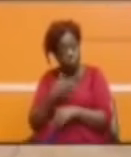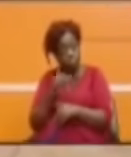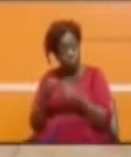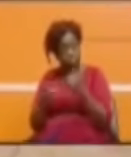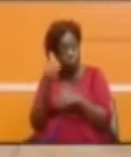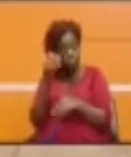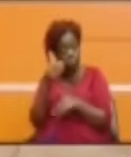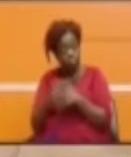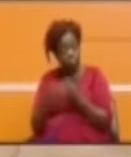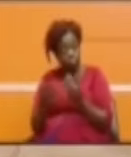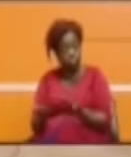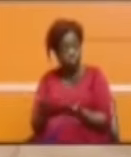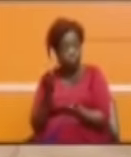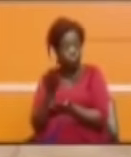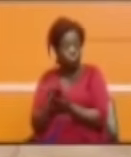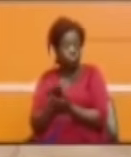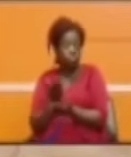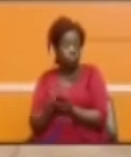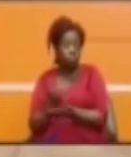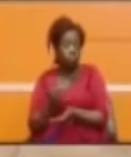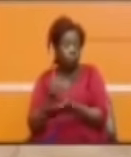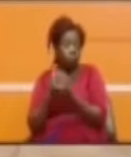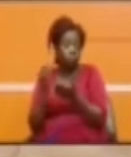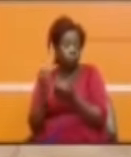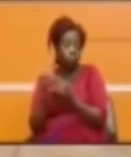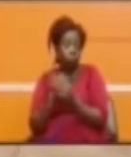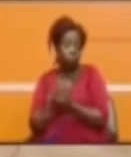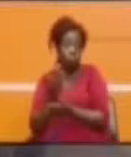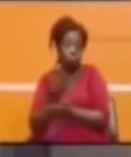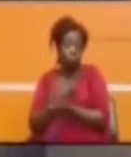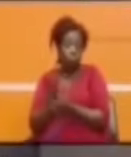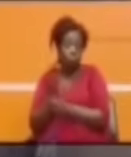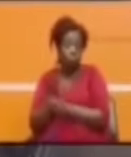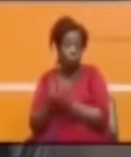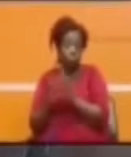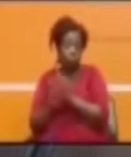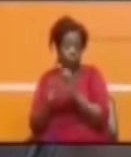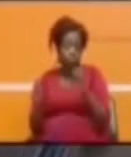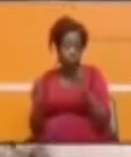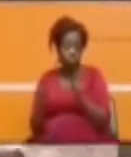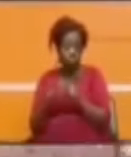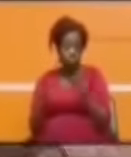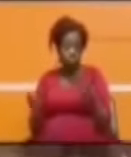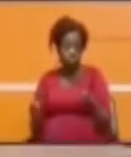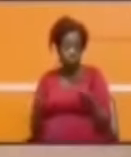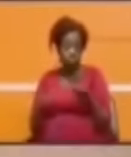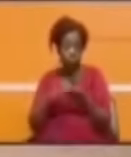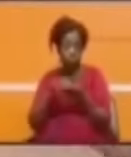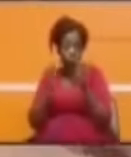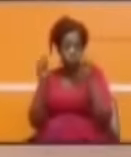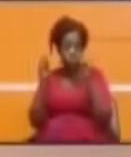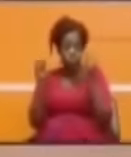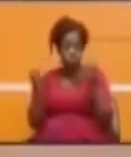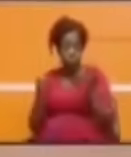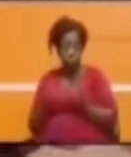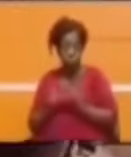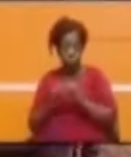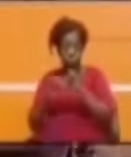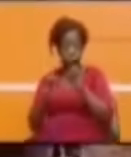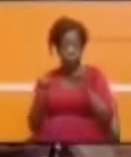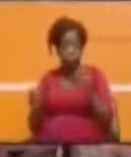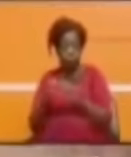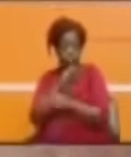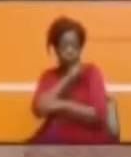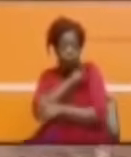okumpi. Naye tubadde tusaba ku buyambi wakati tubula mu bizimbe. Tubadde wakajagalo ku ttendekero ly'ebyobulamu erya Denson